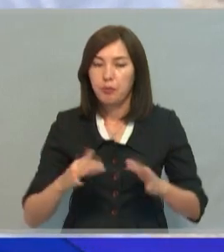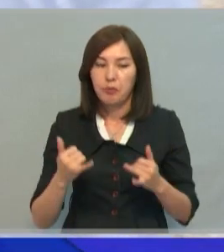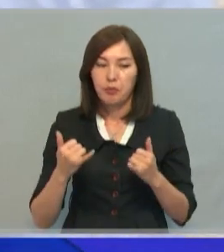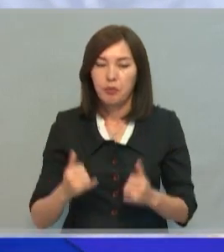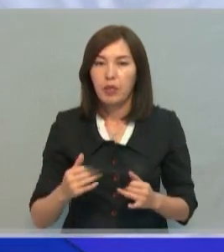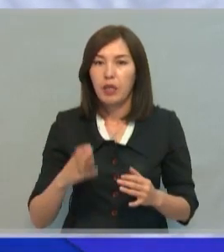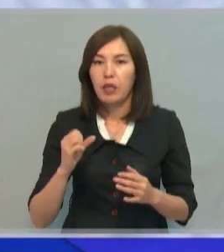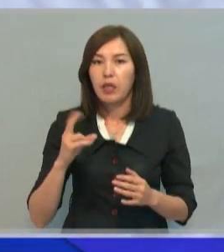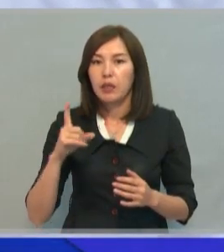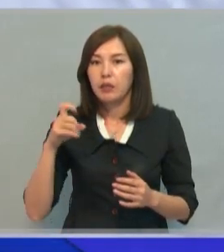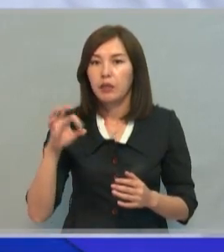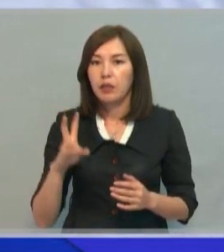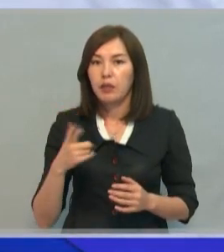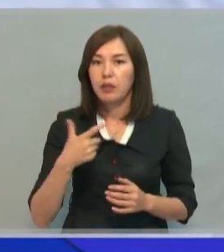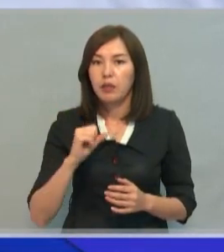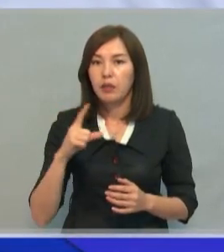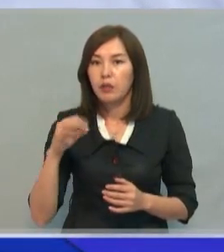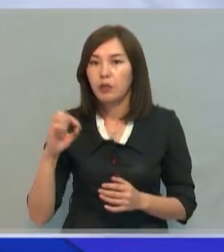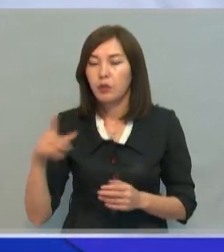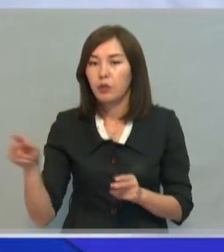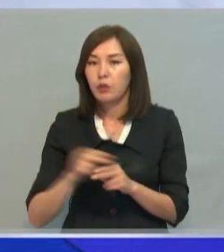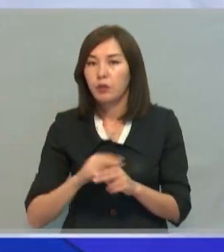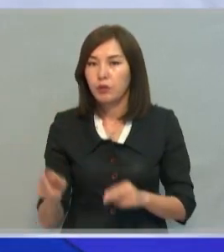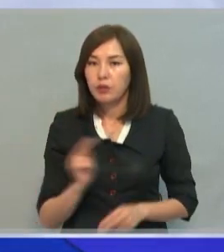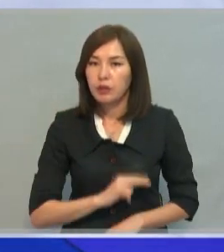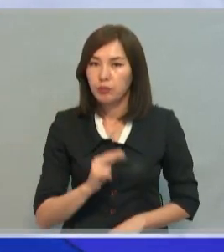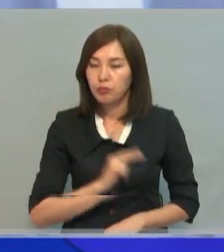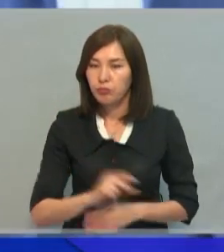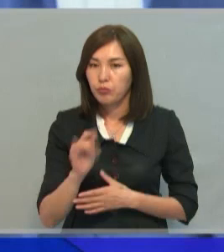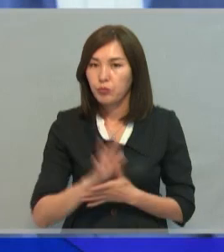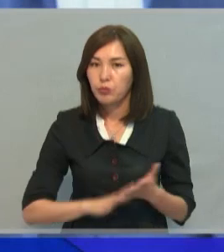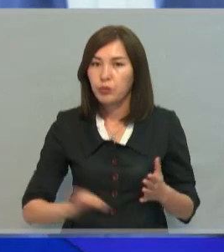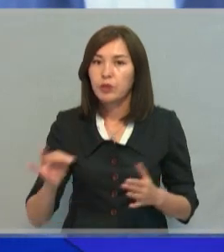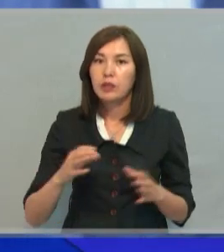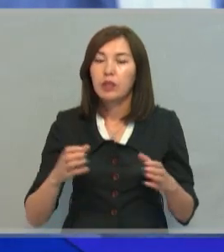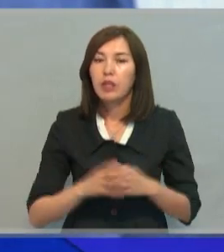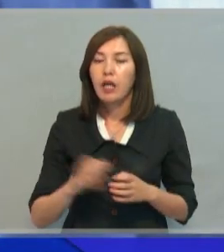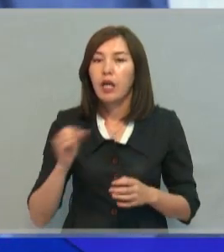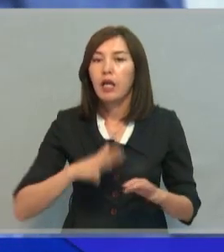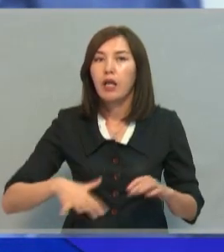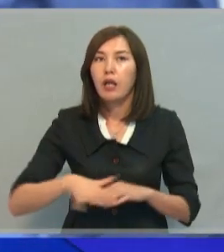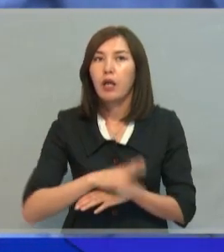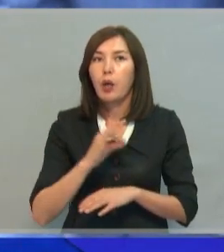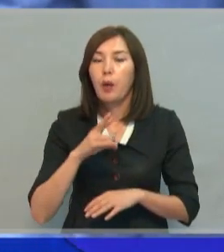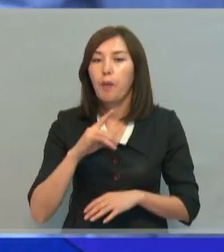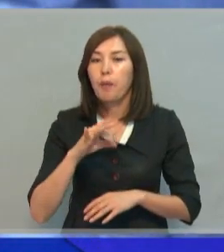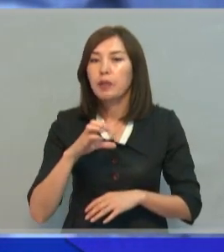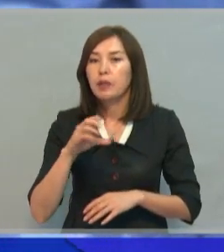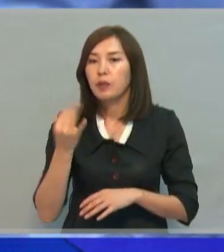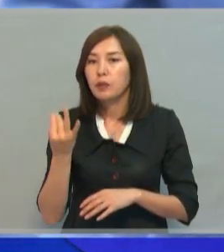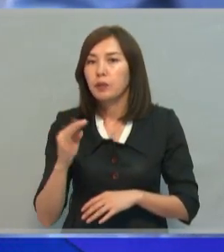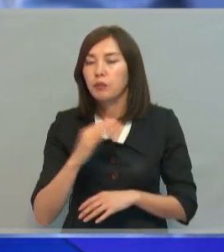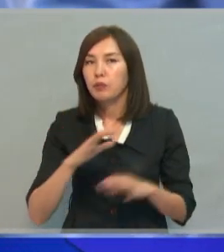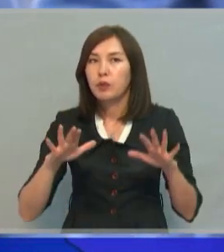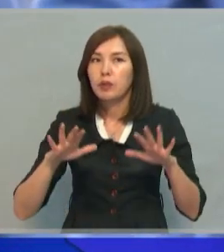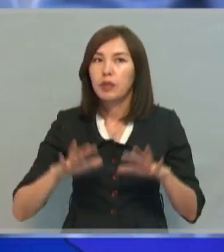бүгінде Садыхан ата Газохан көшесінде жөндеу жұмыстарын жүргізуде. Сондай-ақ мердігер Азия комплекс строй жауапкершілігі